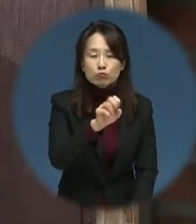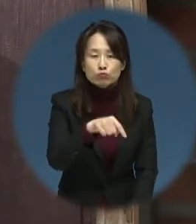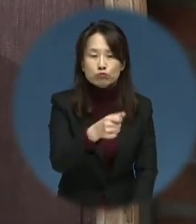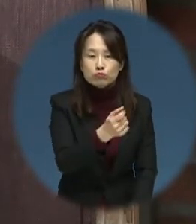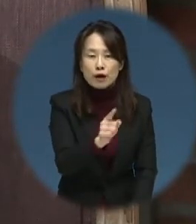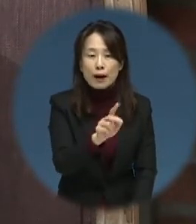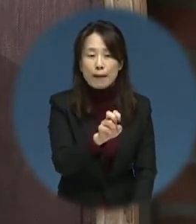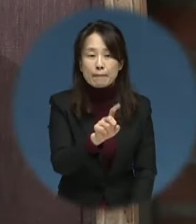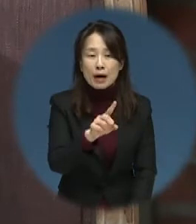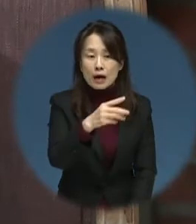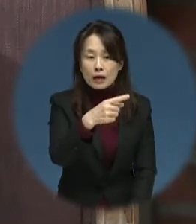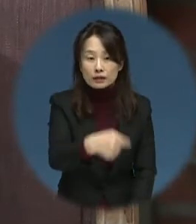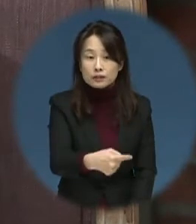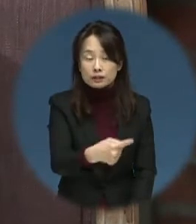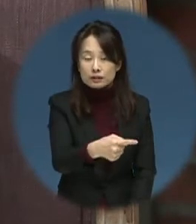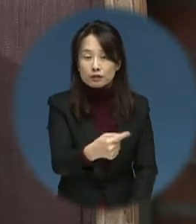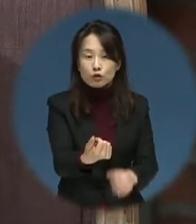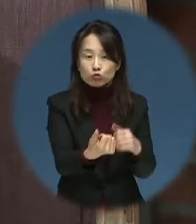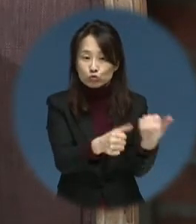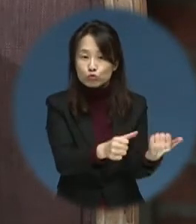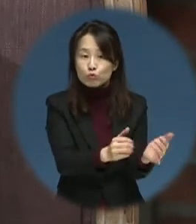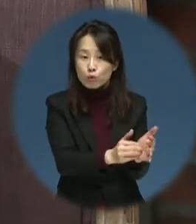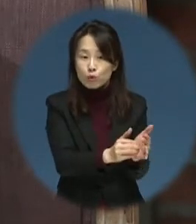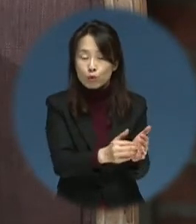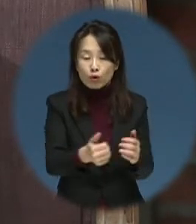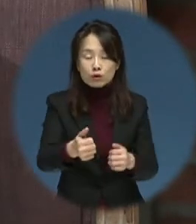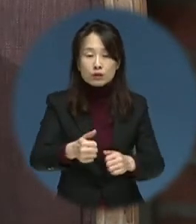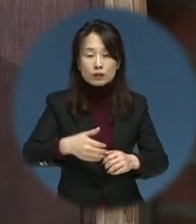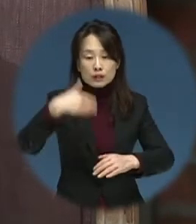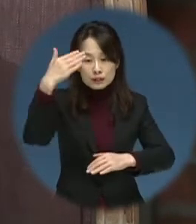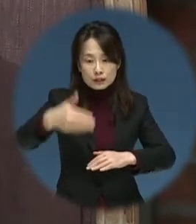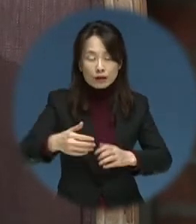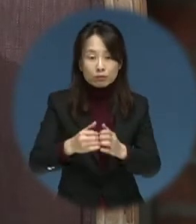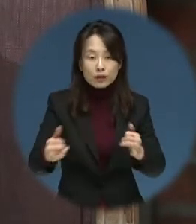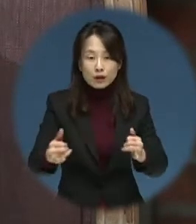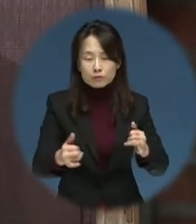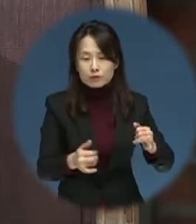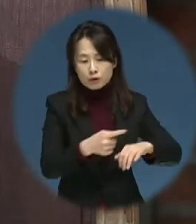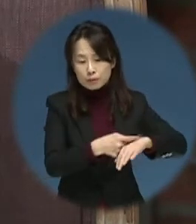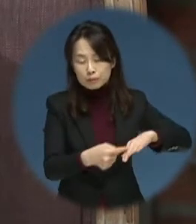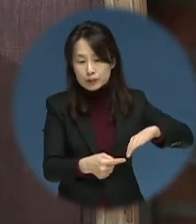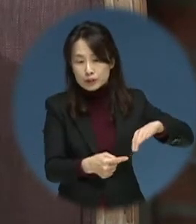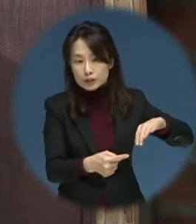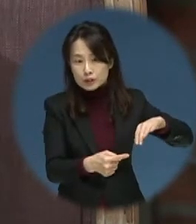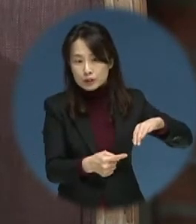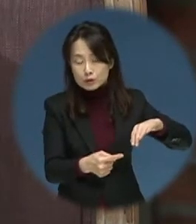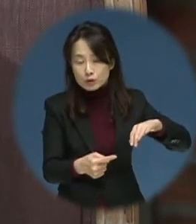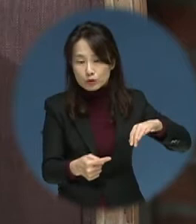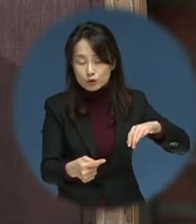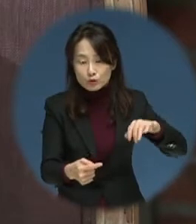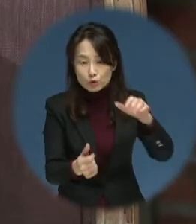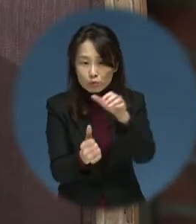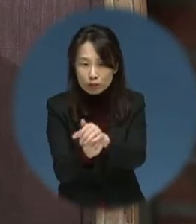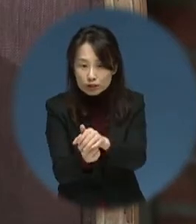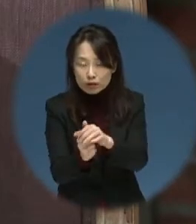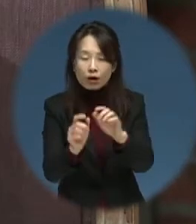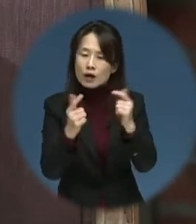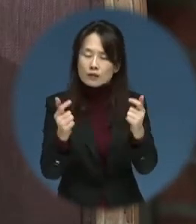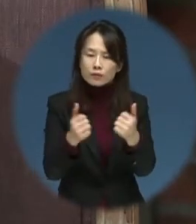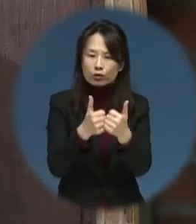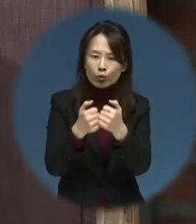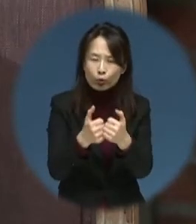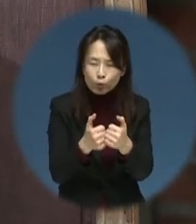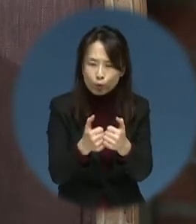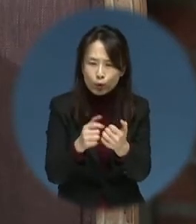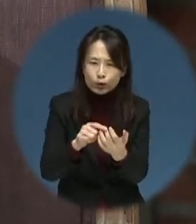이제 돌아가시고 그분의 후계자를 혈통으로 할 건가? 아니면 부족 회의에서 선출할 건가?